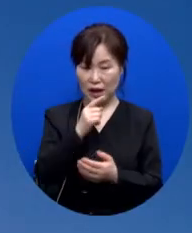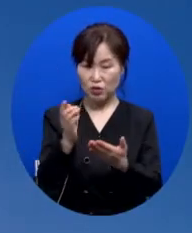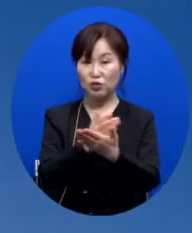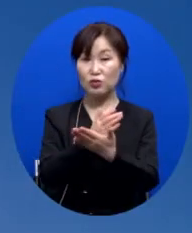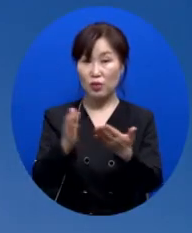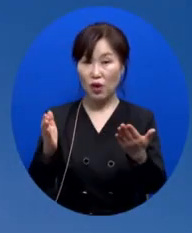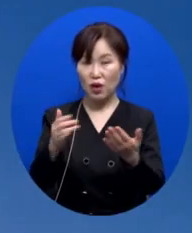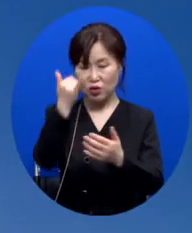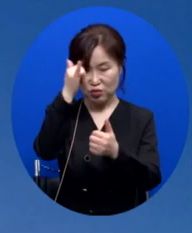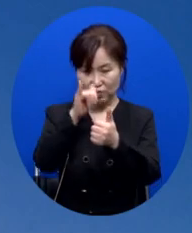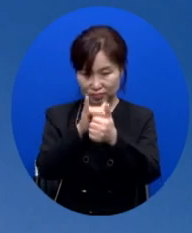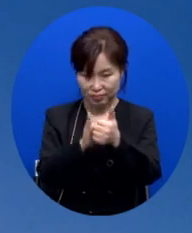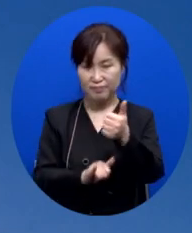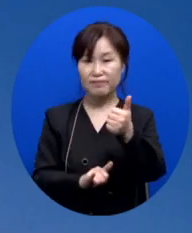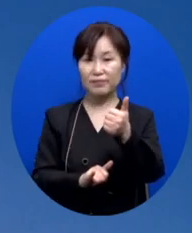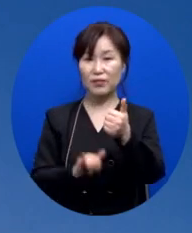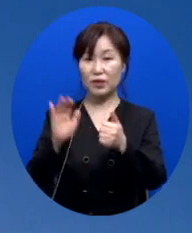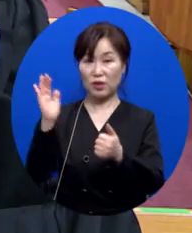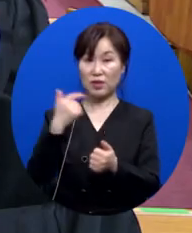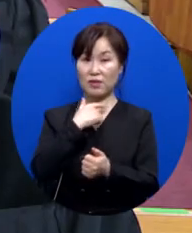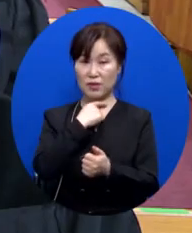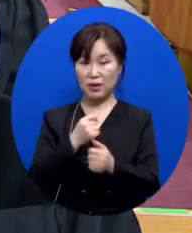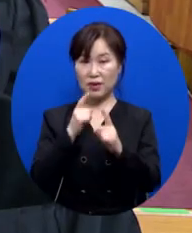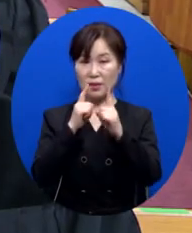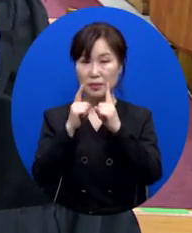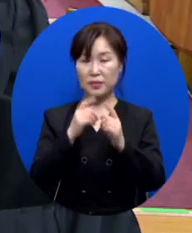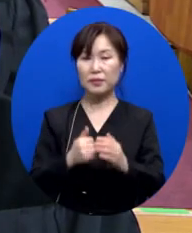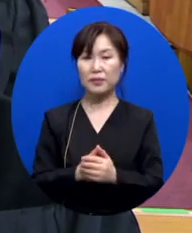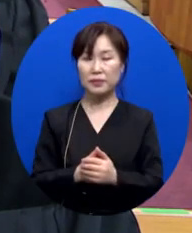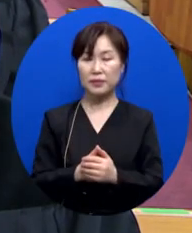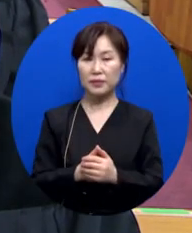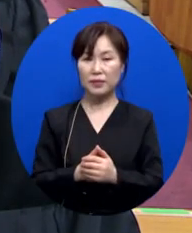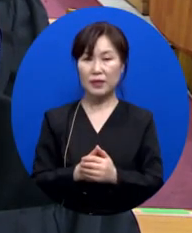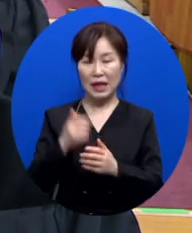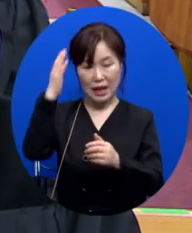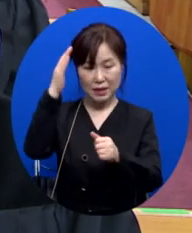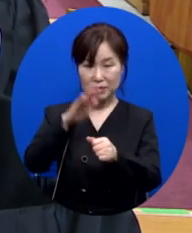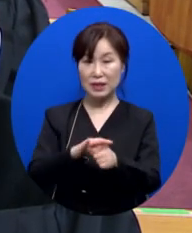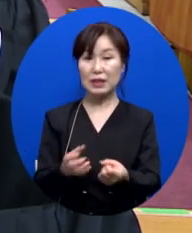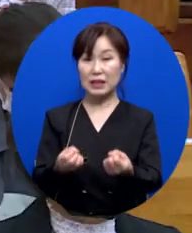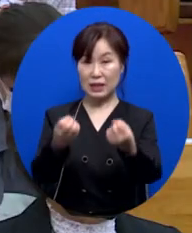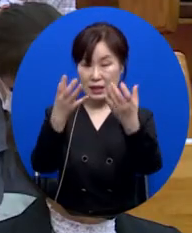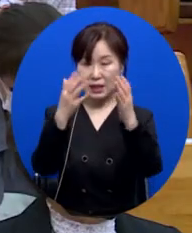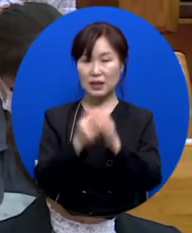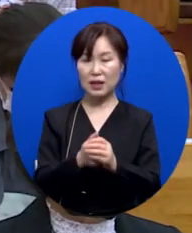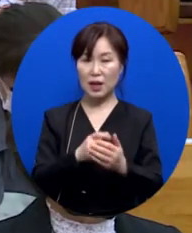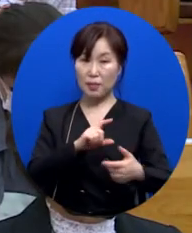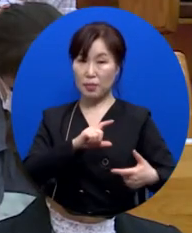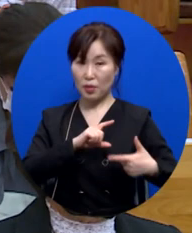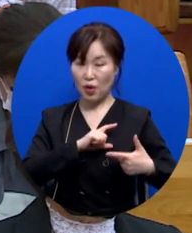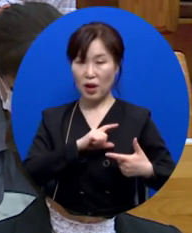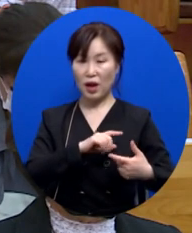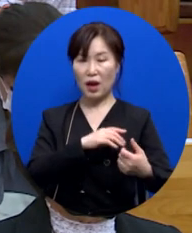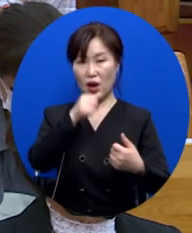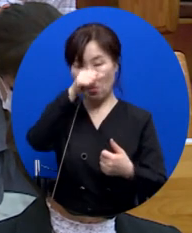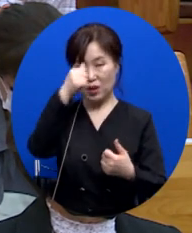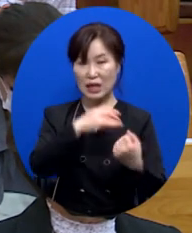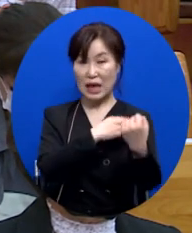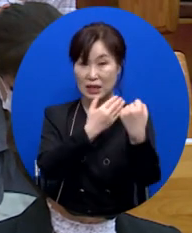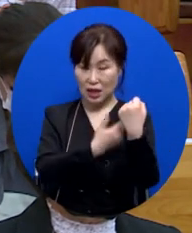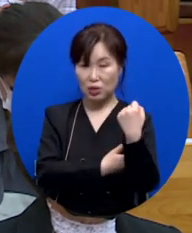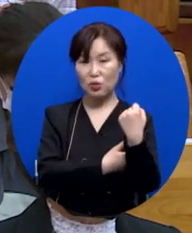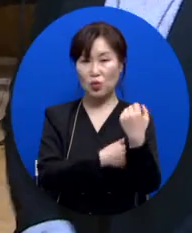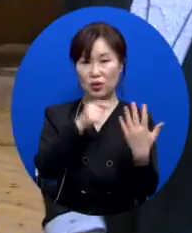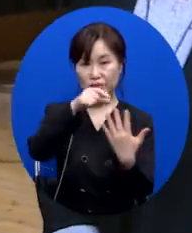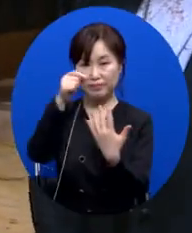충성된 직분자 가 되자고 관 명했습니다 2부 임직식 에서는 명 야 장로와 명예권사 를 추대하고 장롱 화